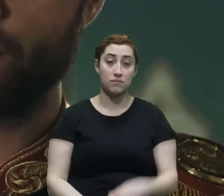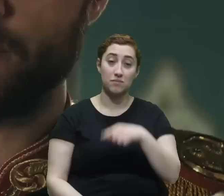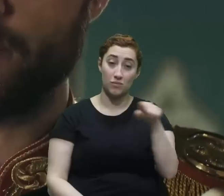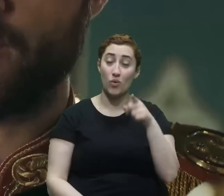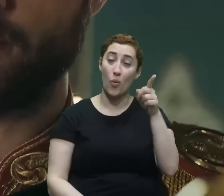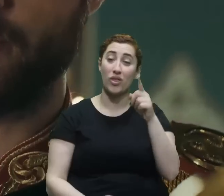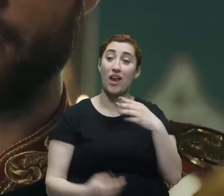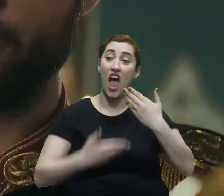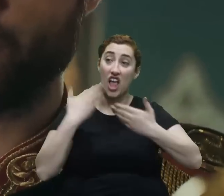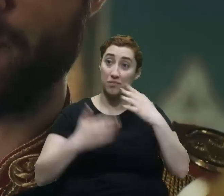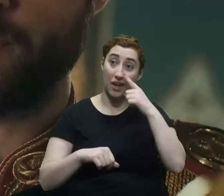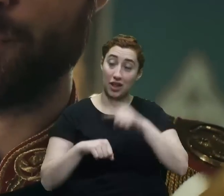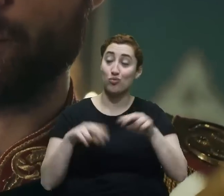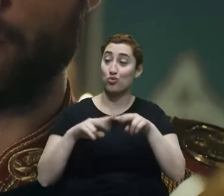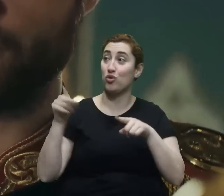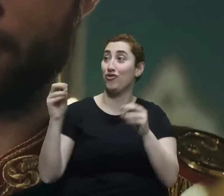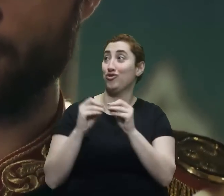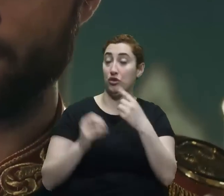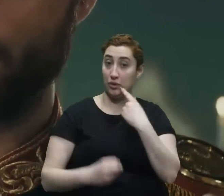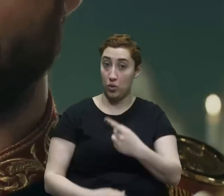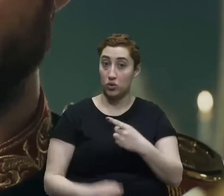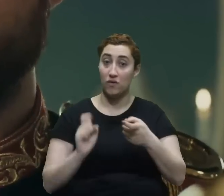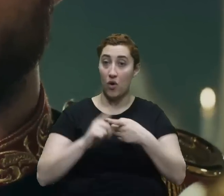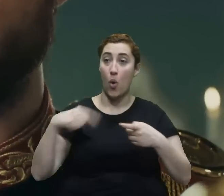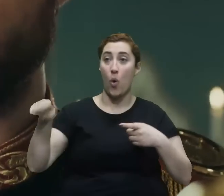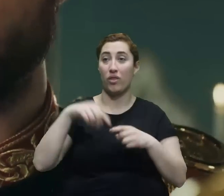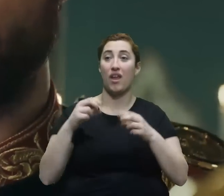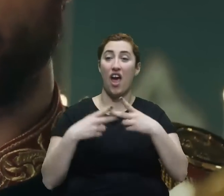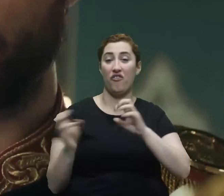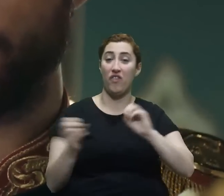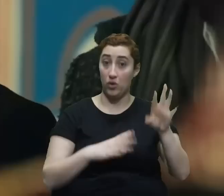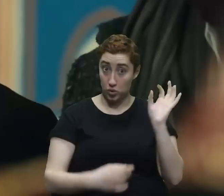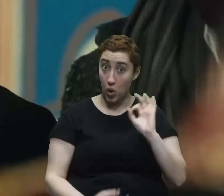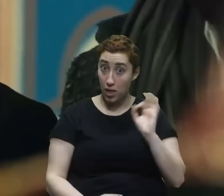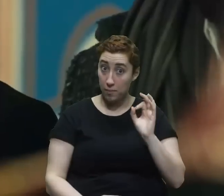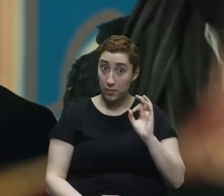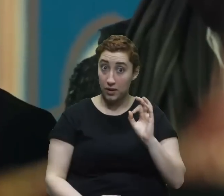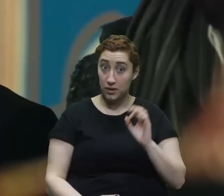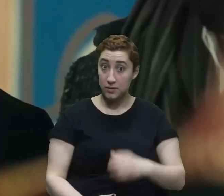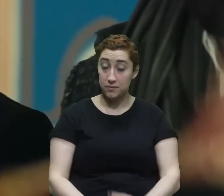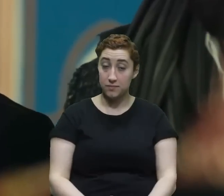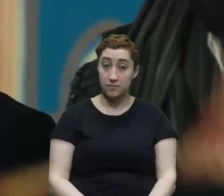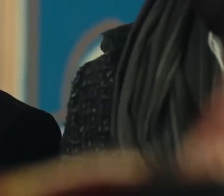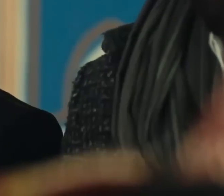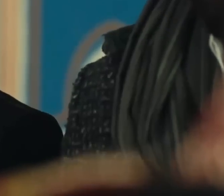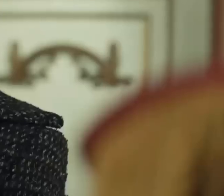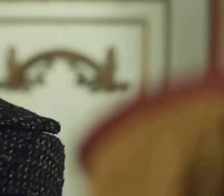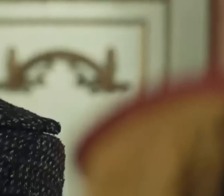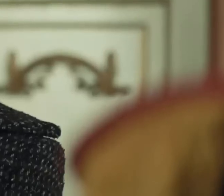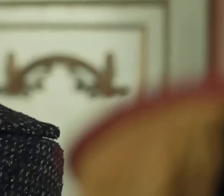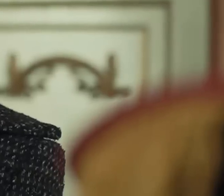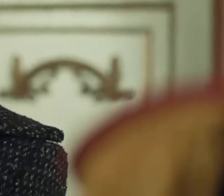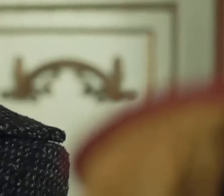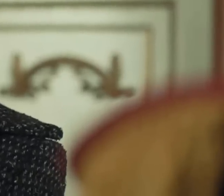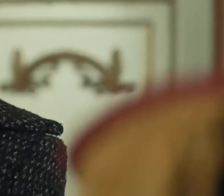Siz de onların izahatına inanıp Mustafa'ları suçladınız. Ve onları saldınız, öyle mi? Ali nefretle